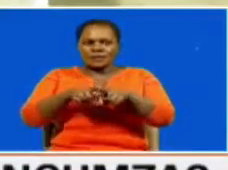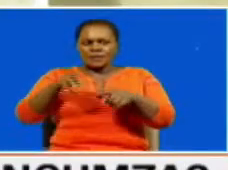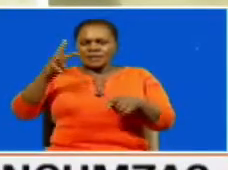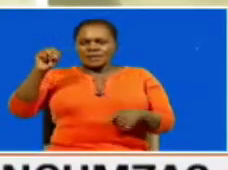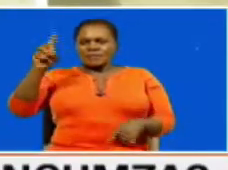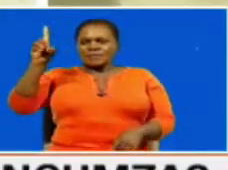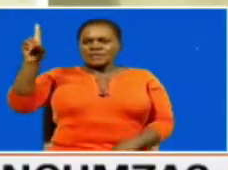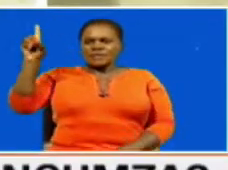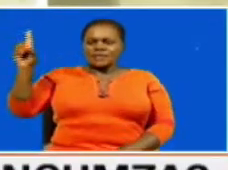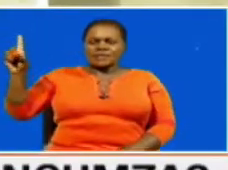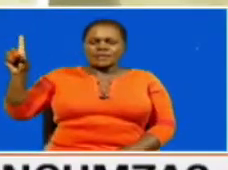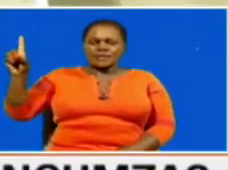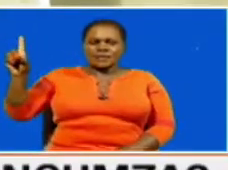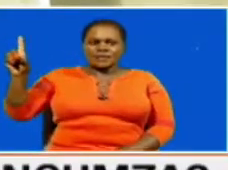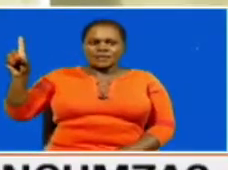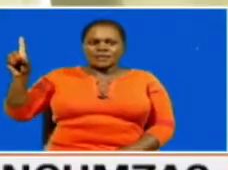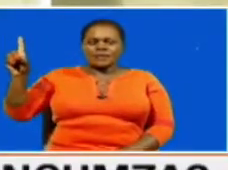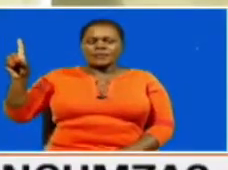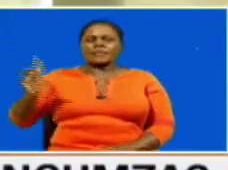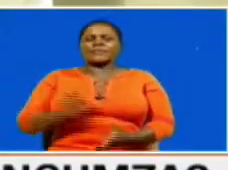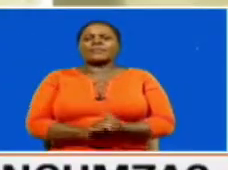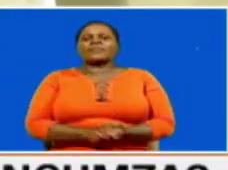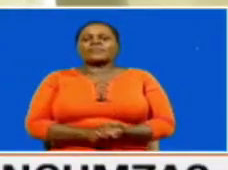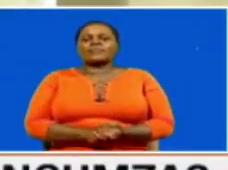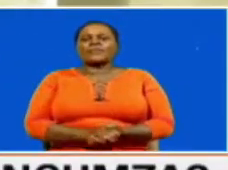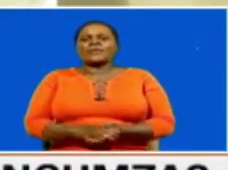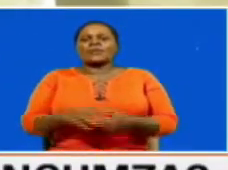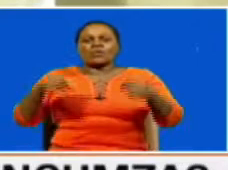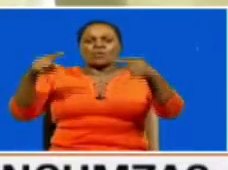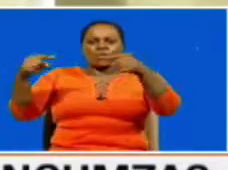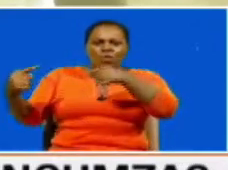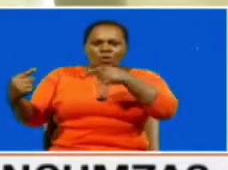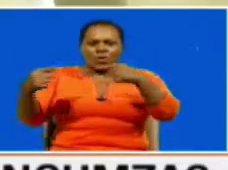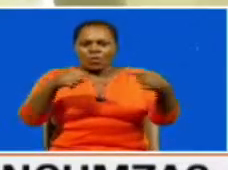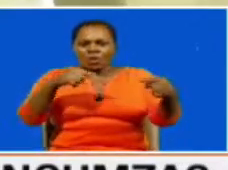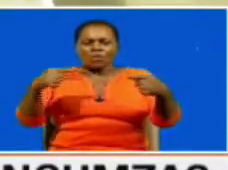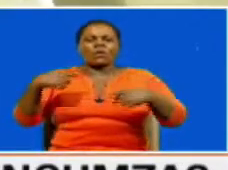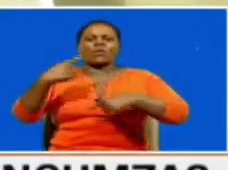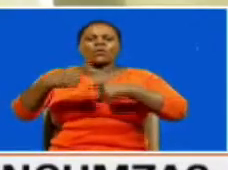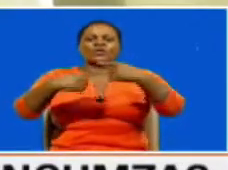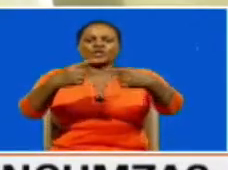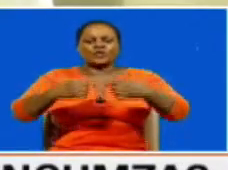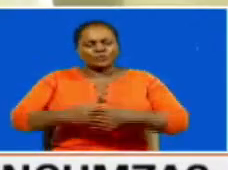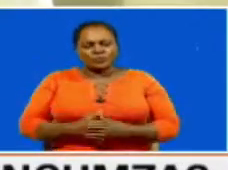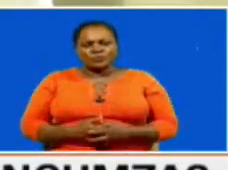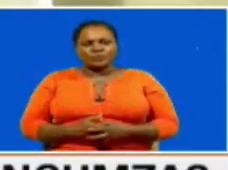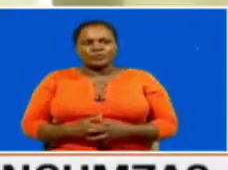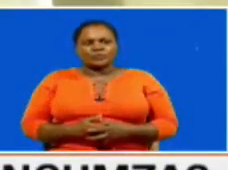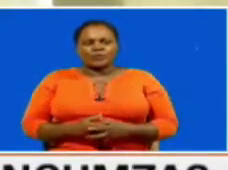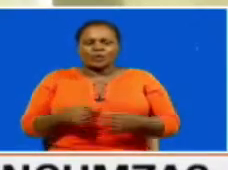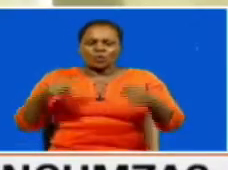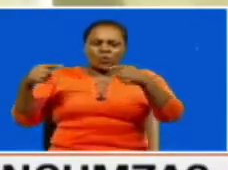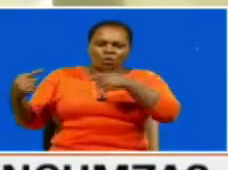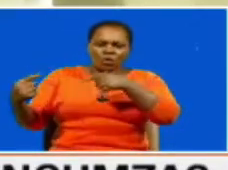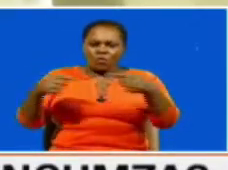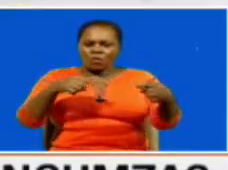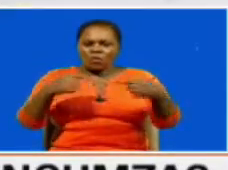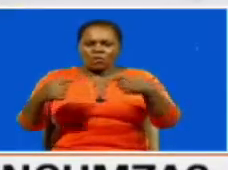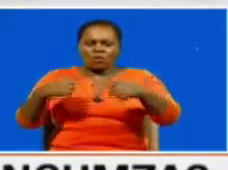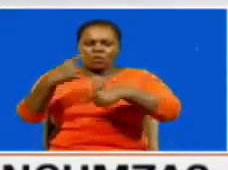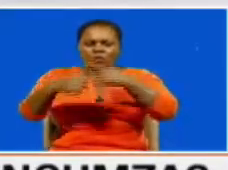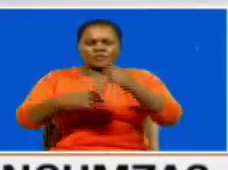MDD ya kwamba vita yanaendelea. Aluta